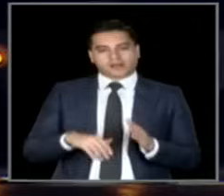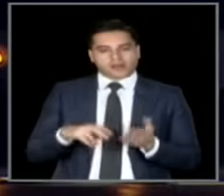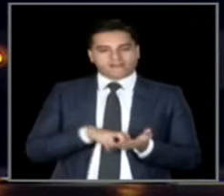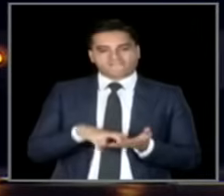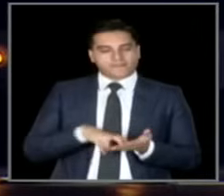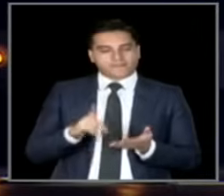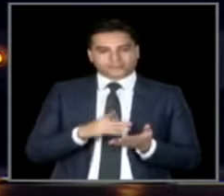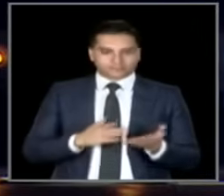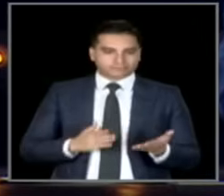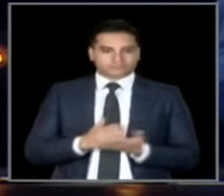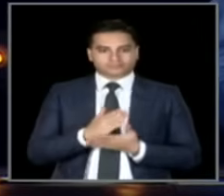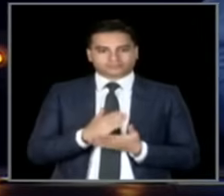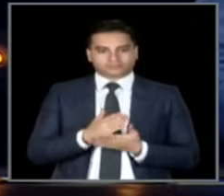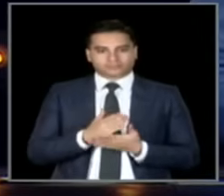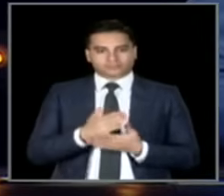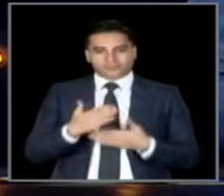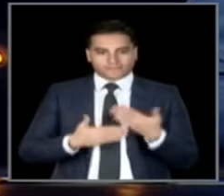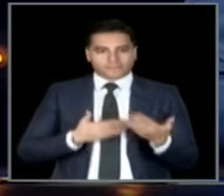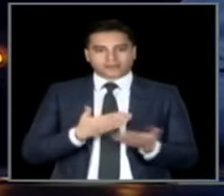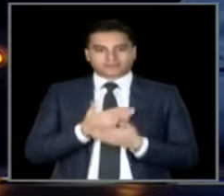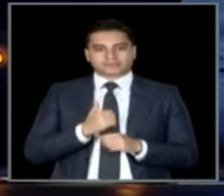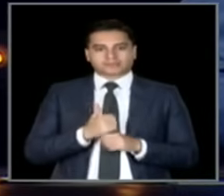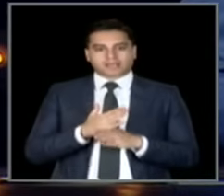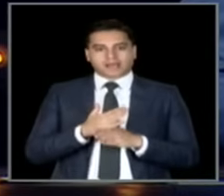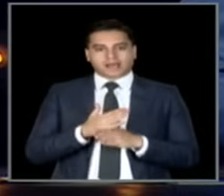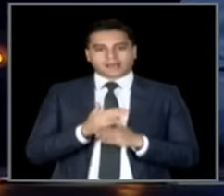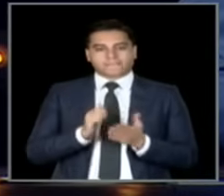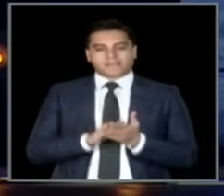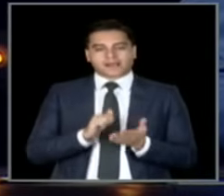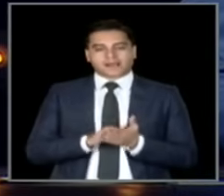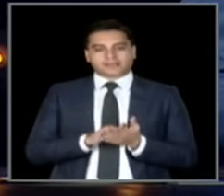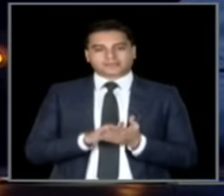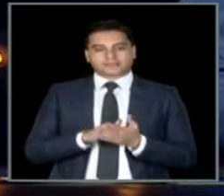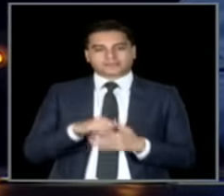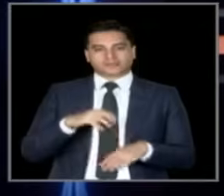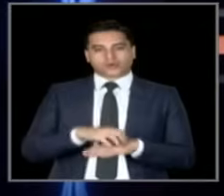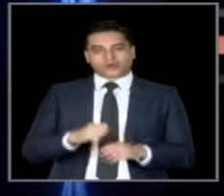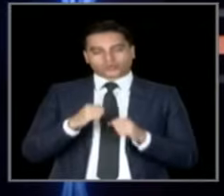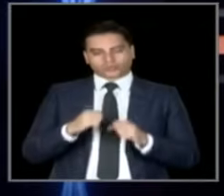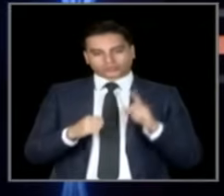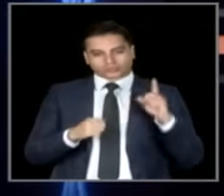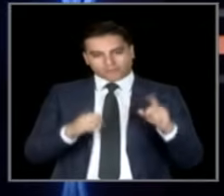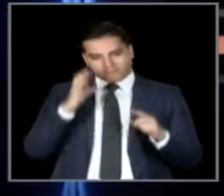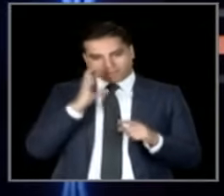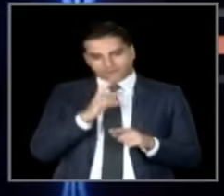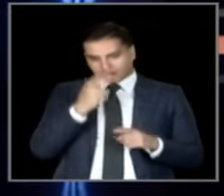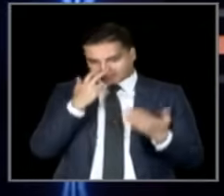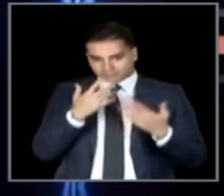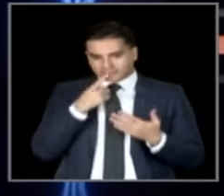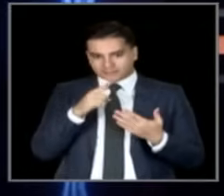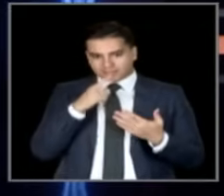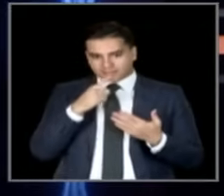الخوف، وكانت مقدمة لتحرير بيت المقدس. للأسف الشديد